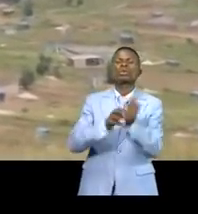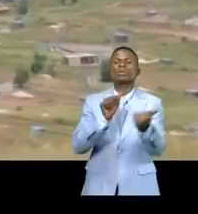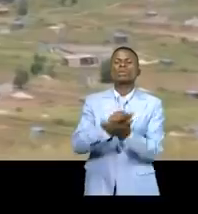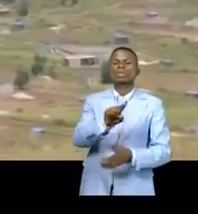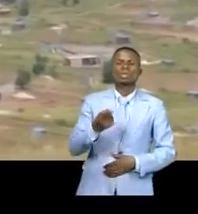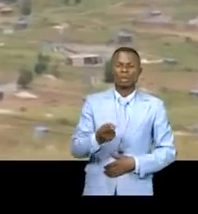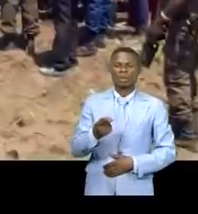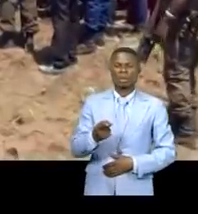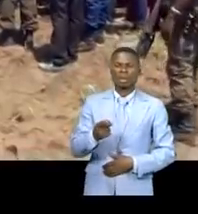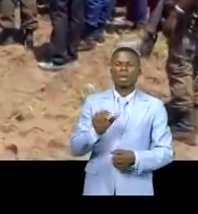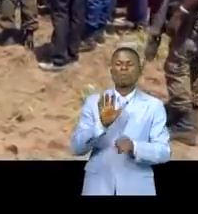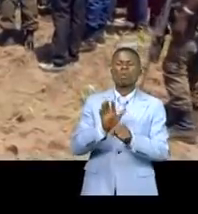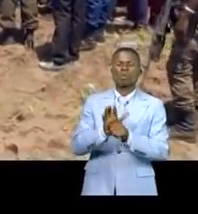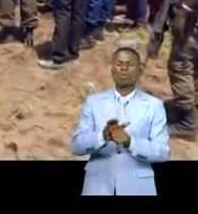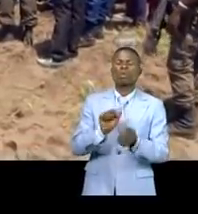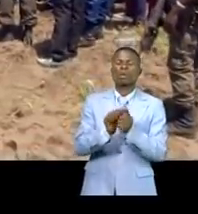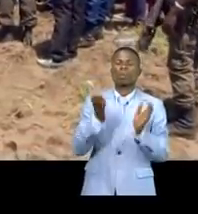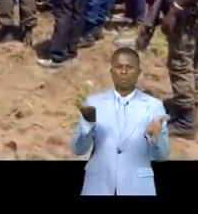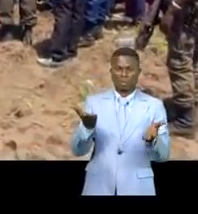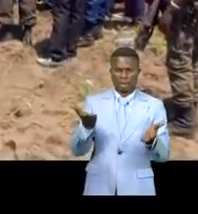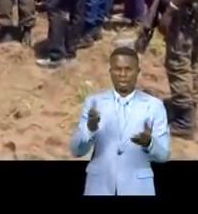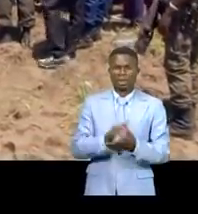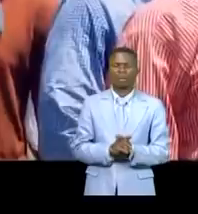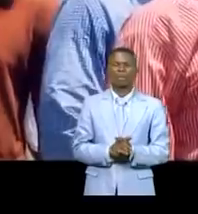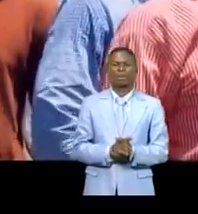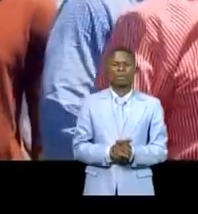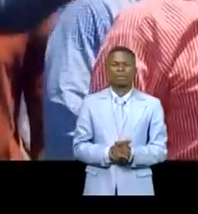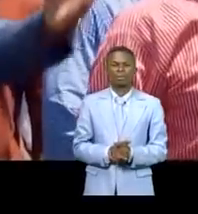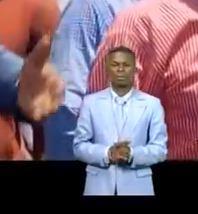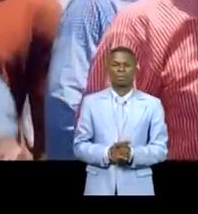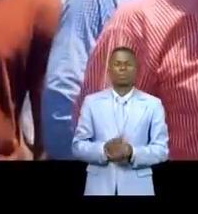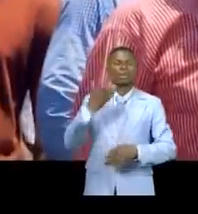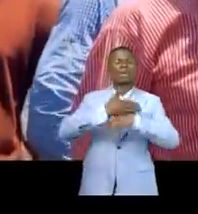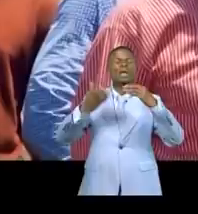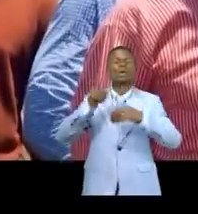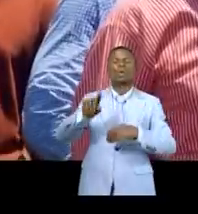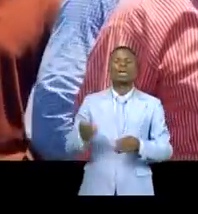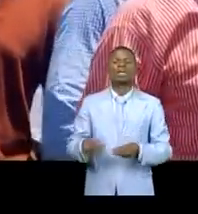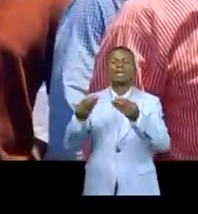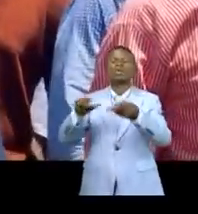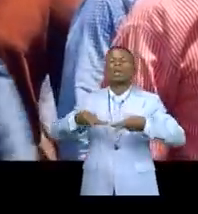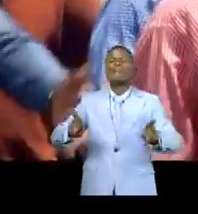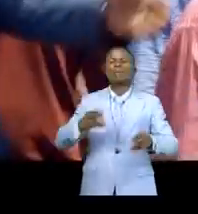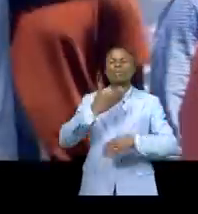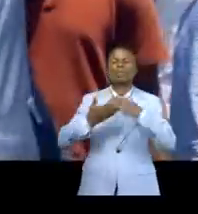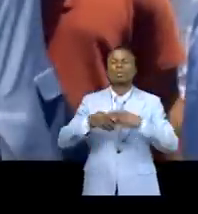les violents sont loin de s'accorder. Qui a placé ces gens? Je ne sais même pas.